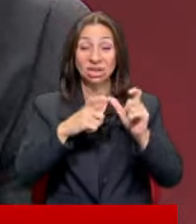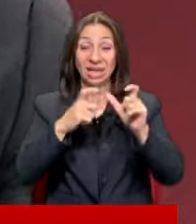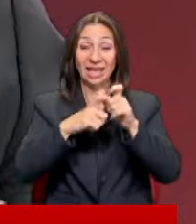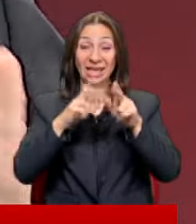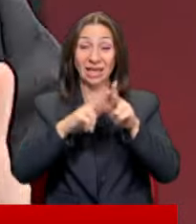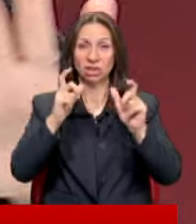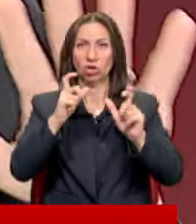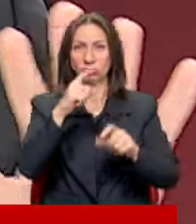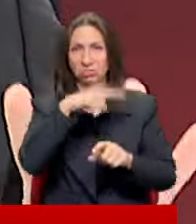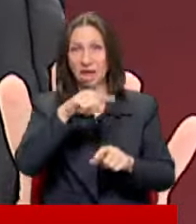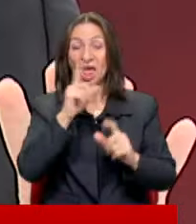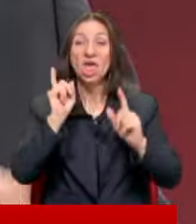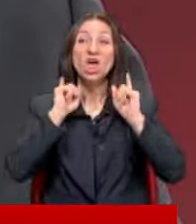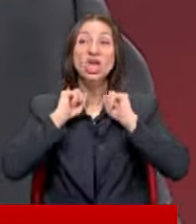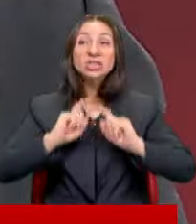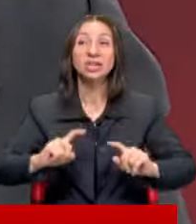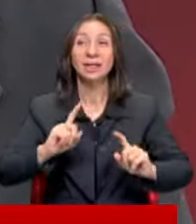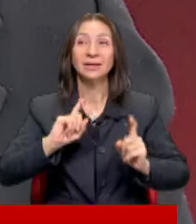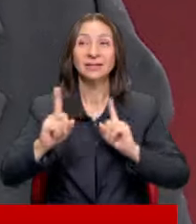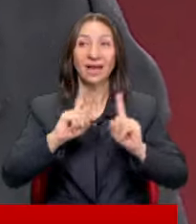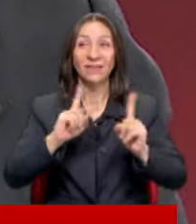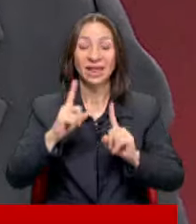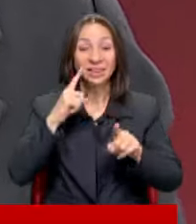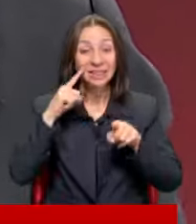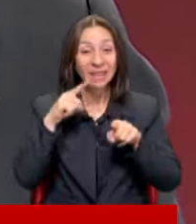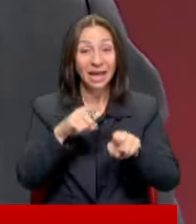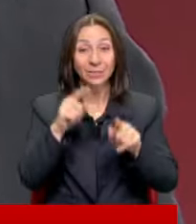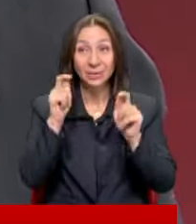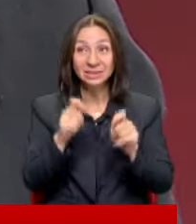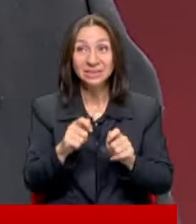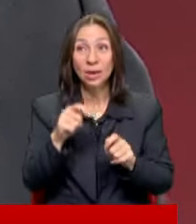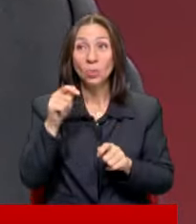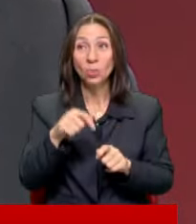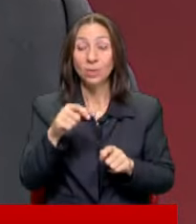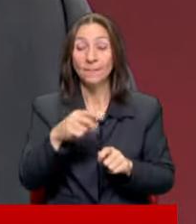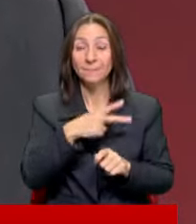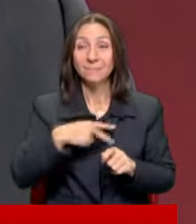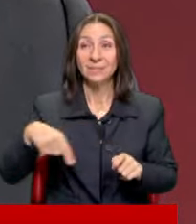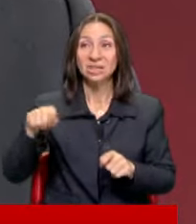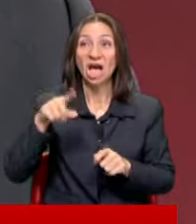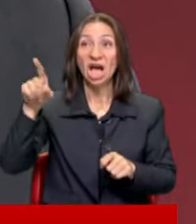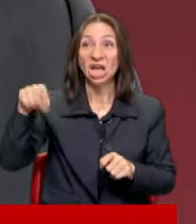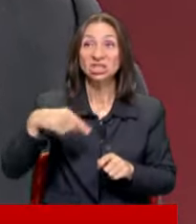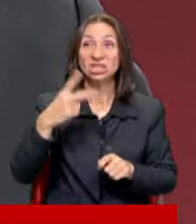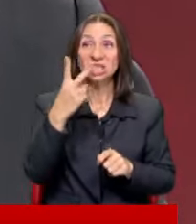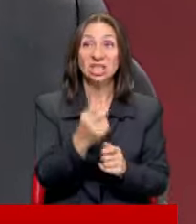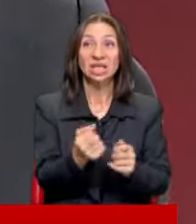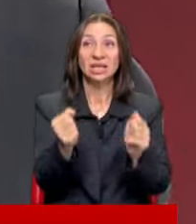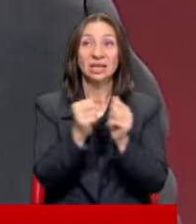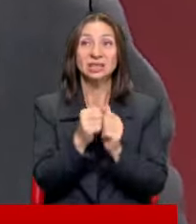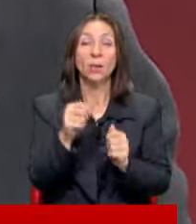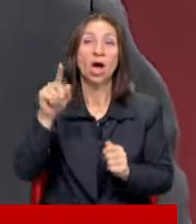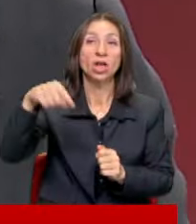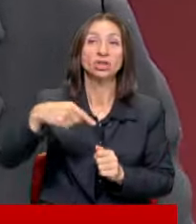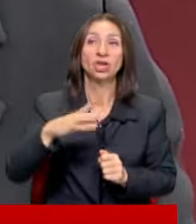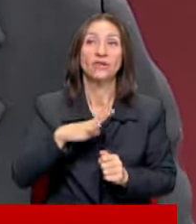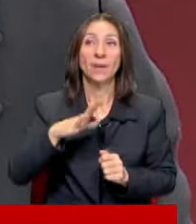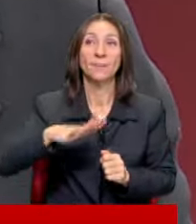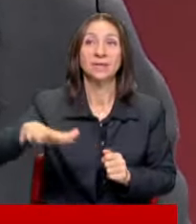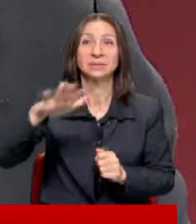Kurumu icralık davalarını takip etse bugün belediyelerden alacağının iki katı alacağı